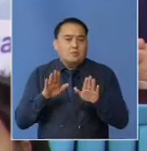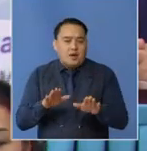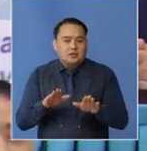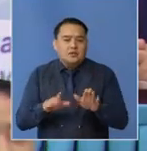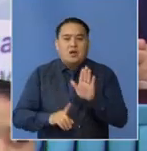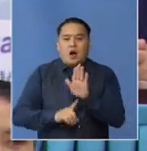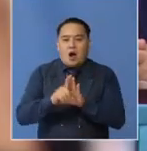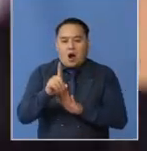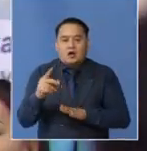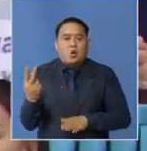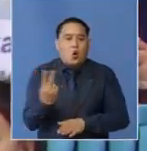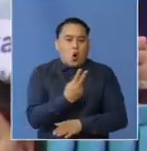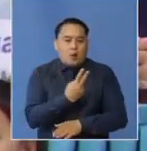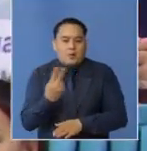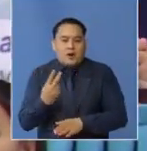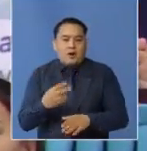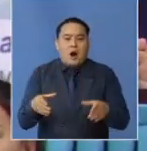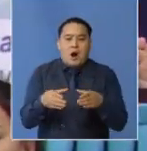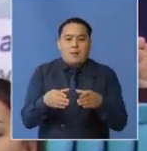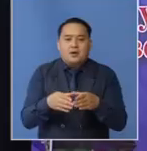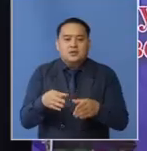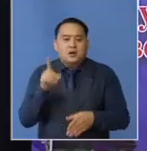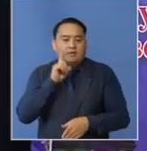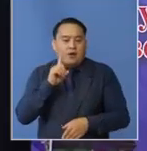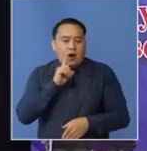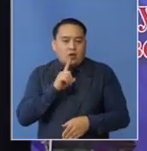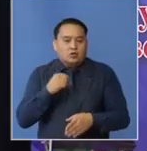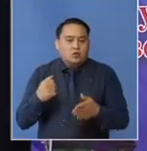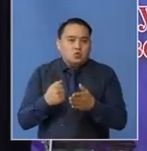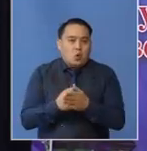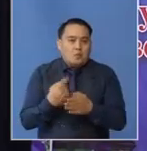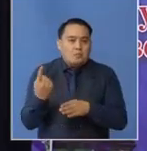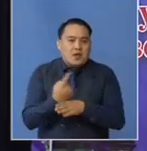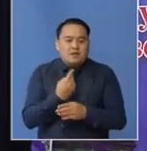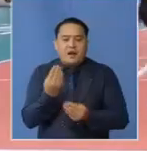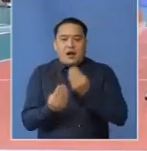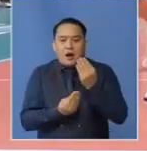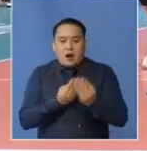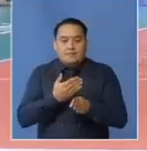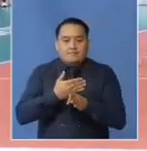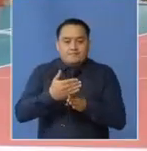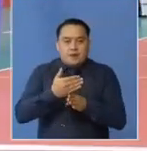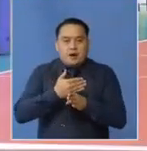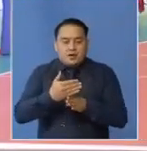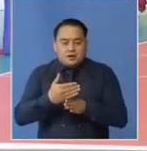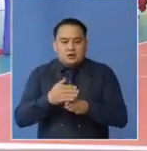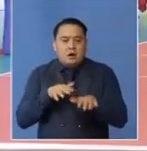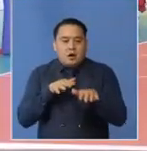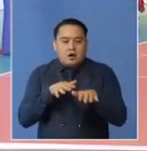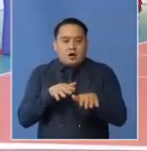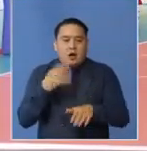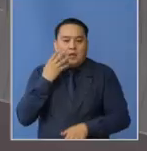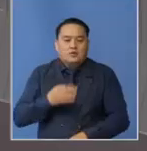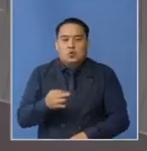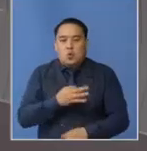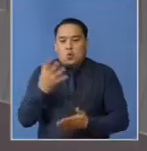Начальную партию обе команды начали очень осторожно. До середины первого сета, не отпуская оппонентов в отрыв. Но все же